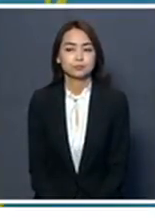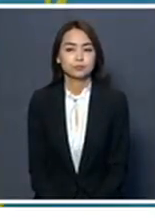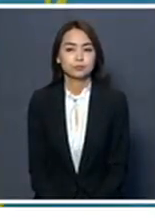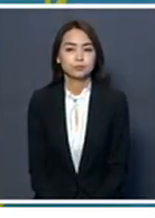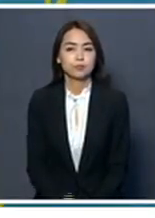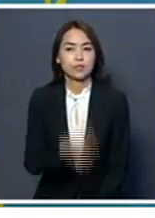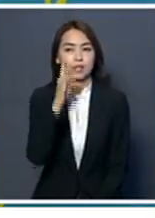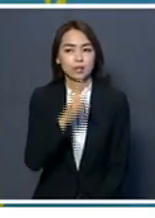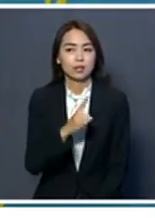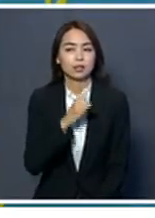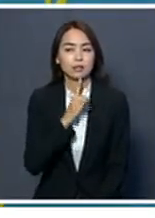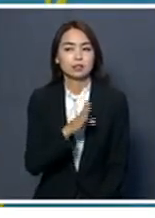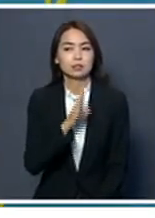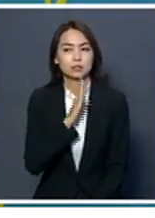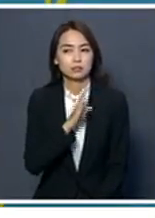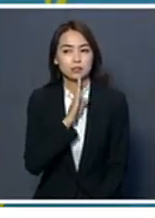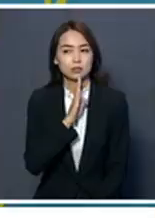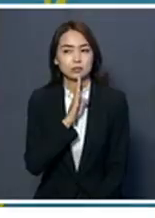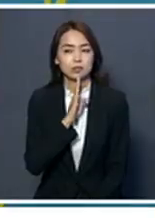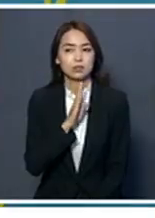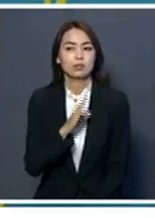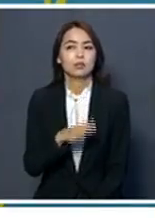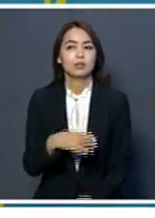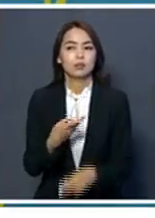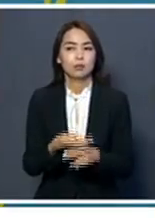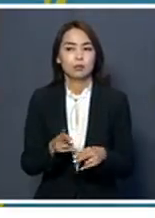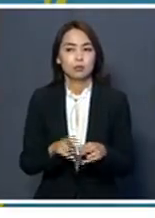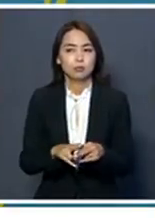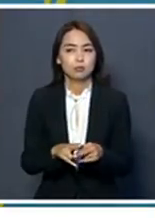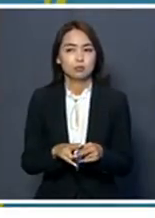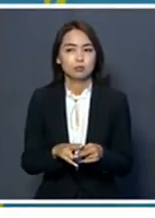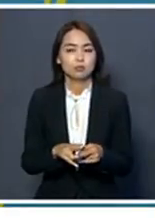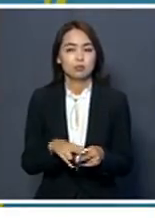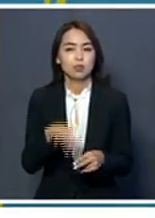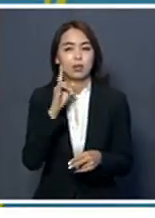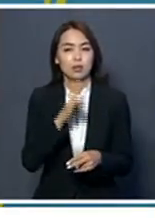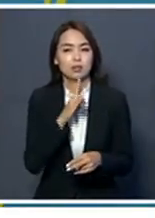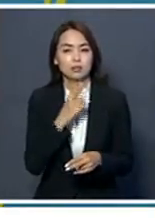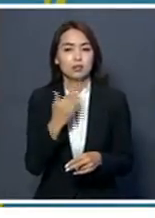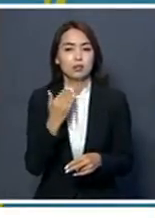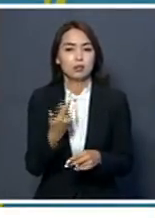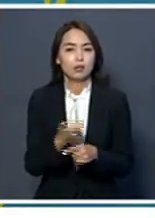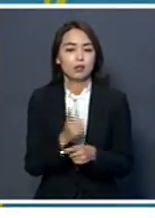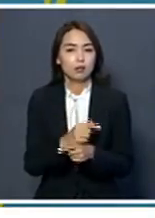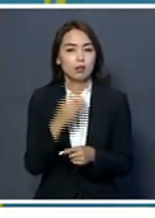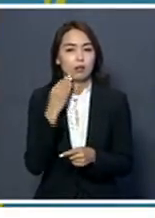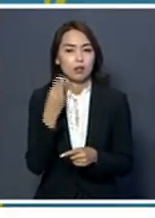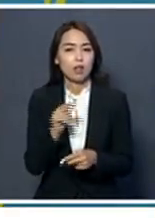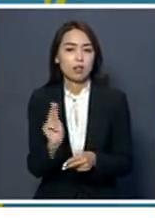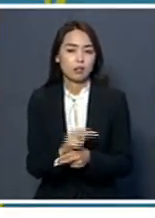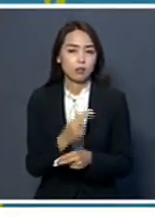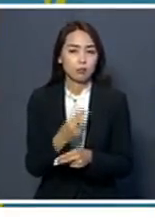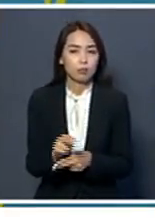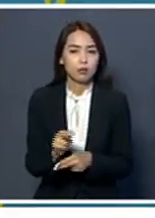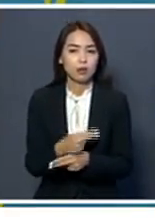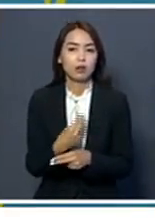Қазақ қызы институты бұл қыздарды инабаттылыққа, тәрбиелікке,